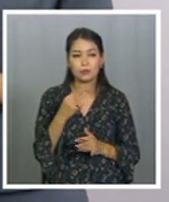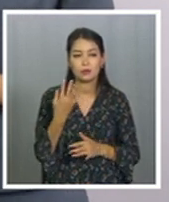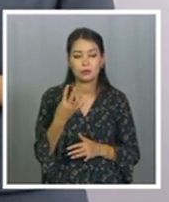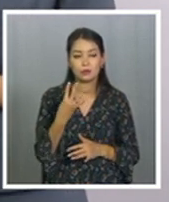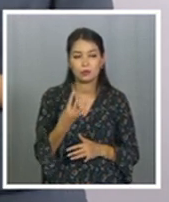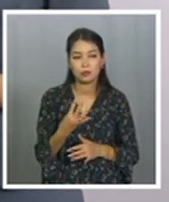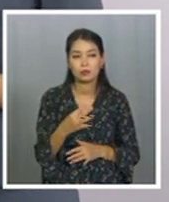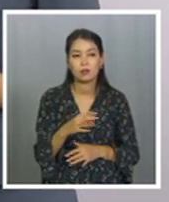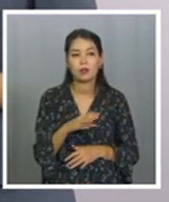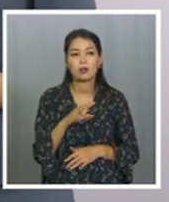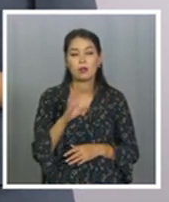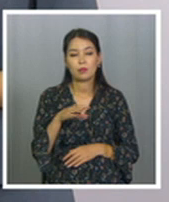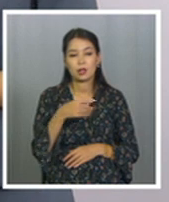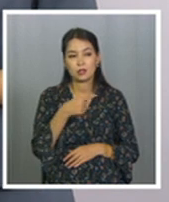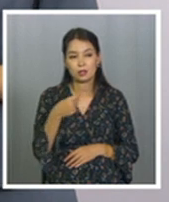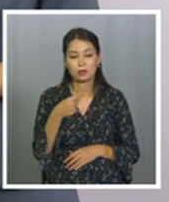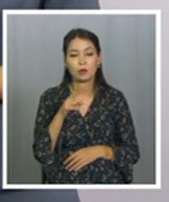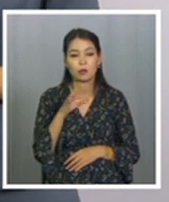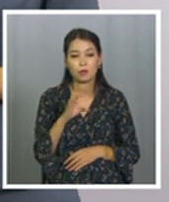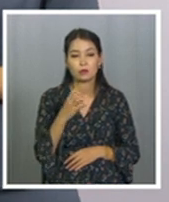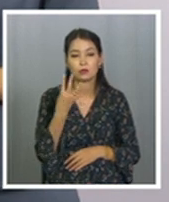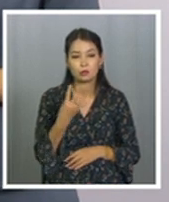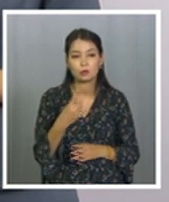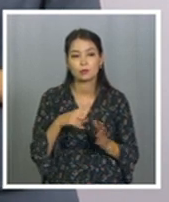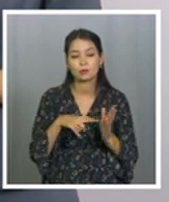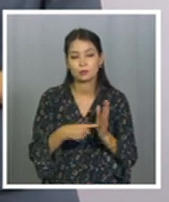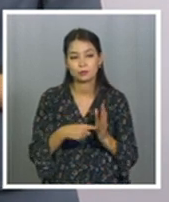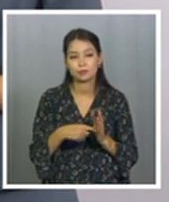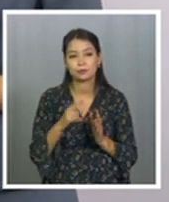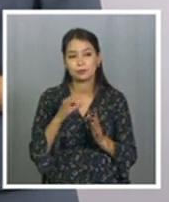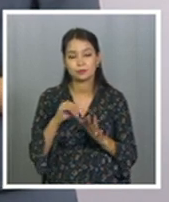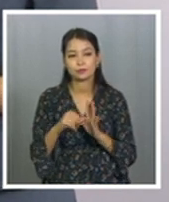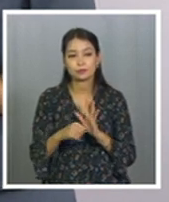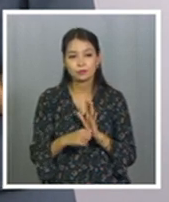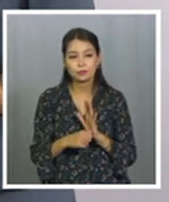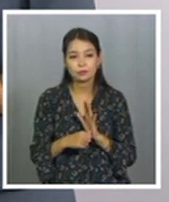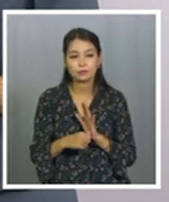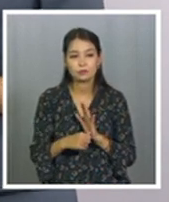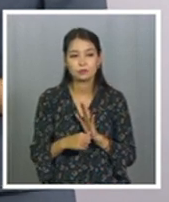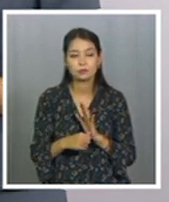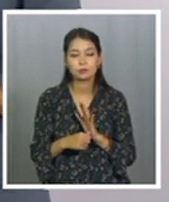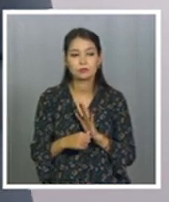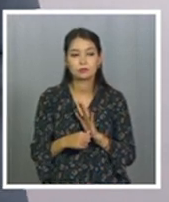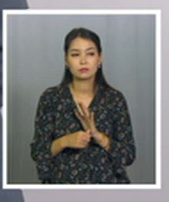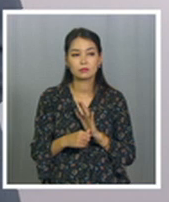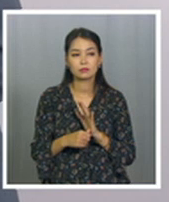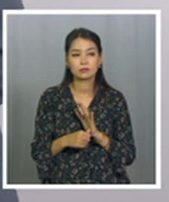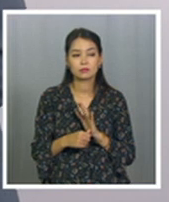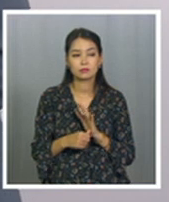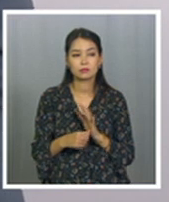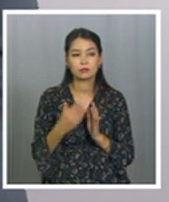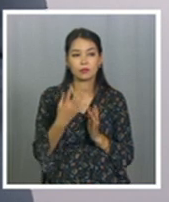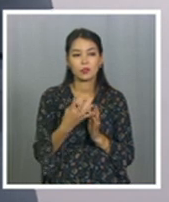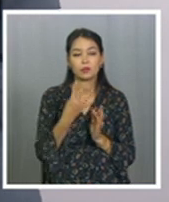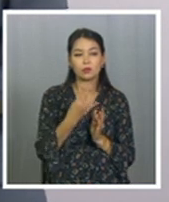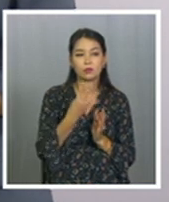4-ті қоямыз. Азайтылған косинус 4 көбейтілген пи бөлу 16. Мына жерде 4 пен 4